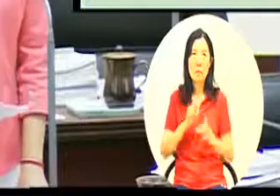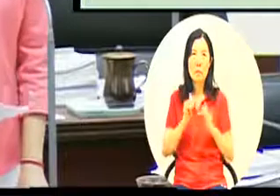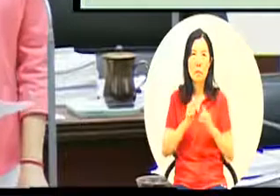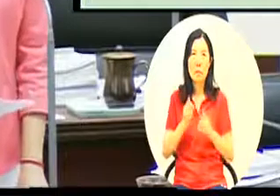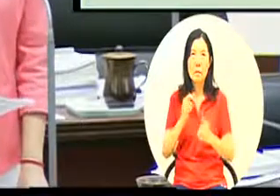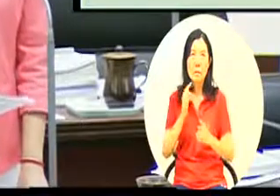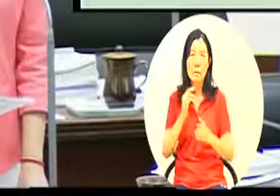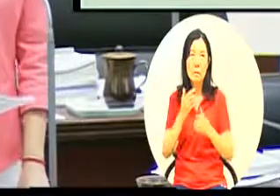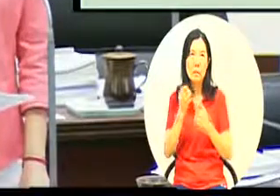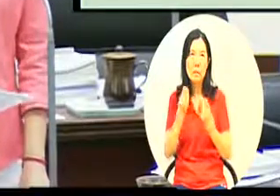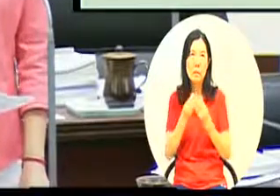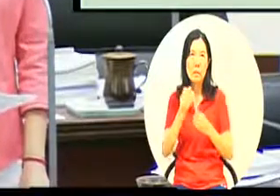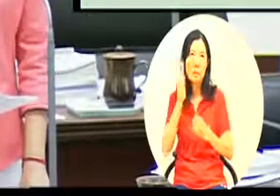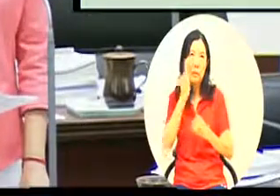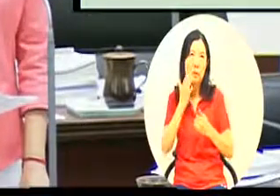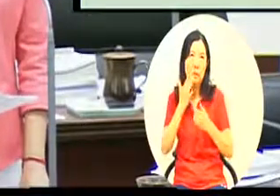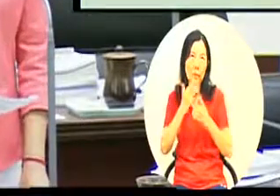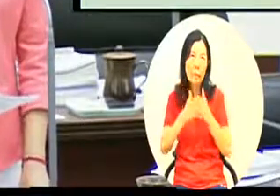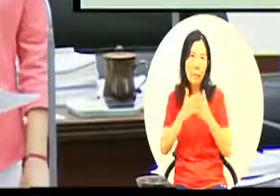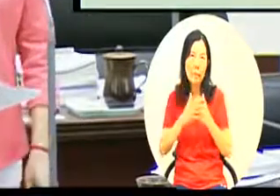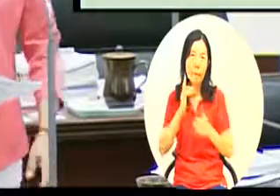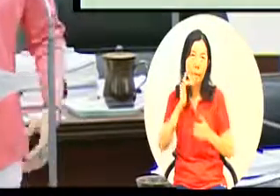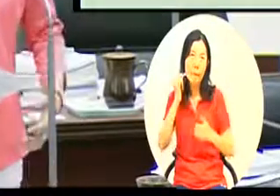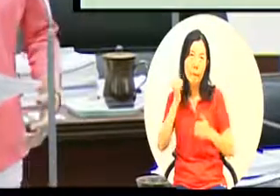保护我们的孩子？我们怎么保护